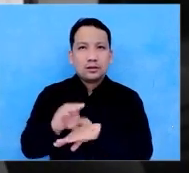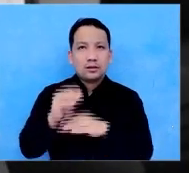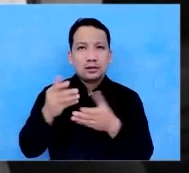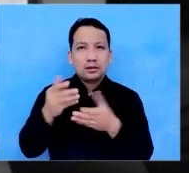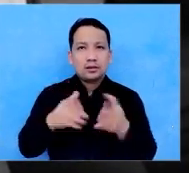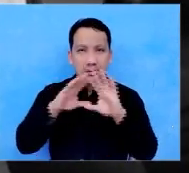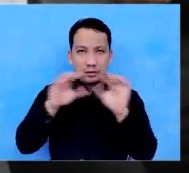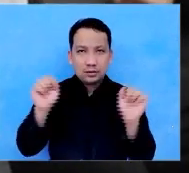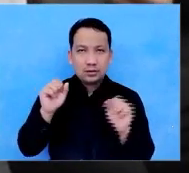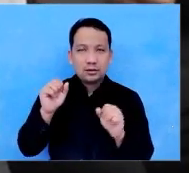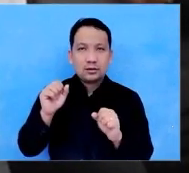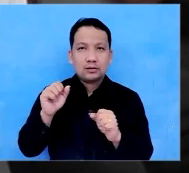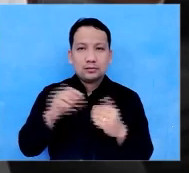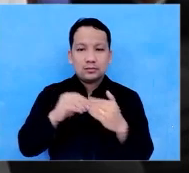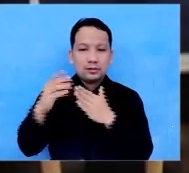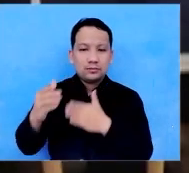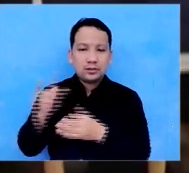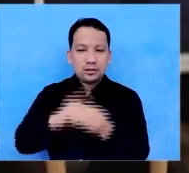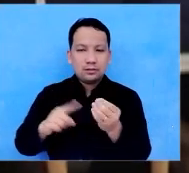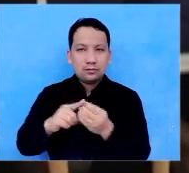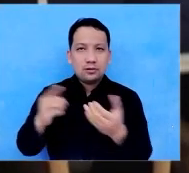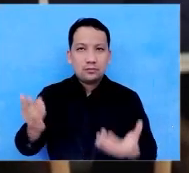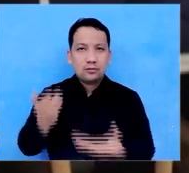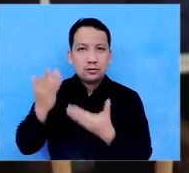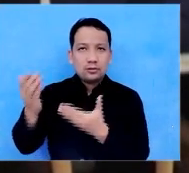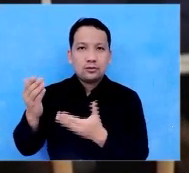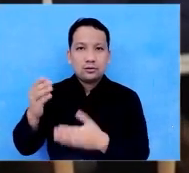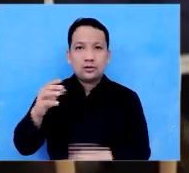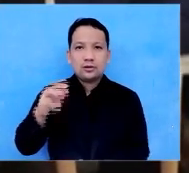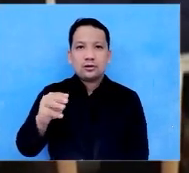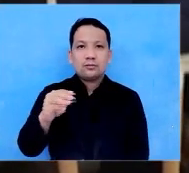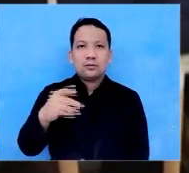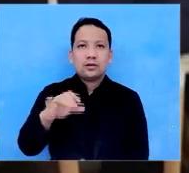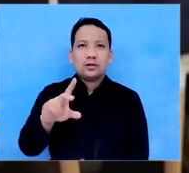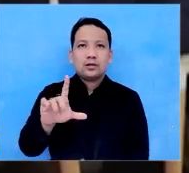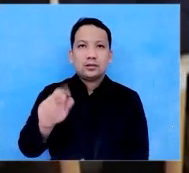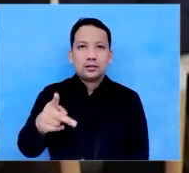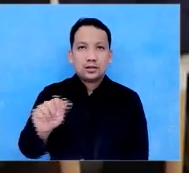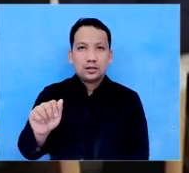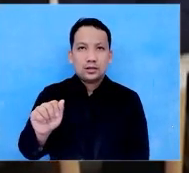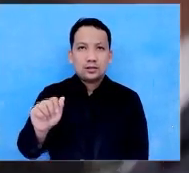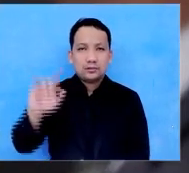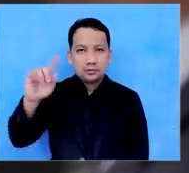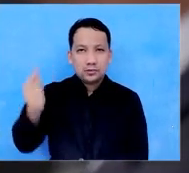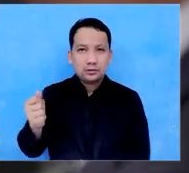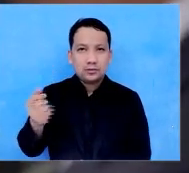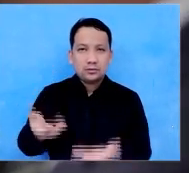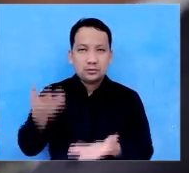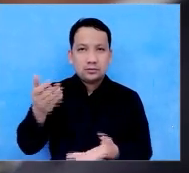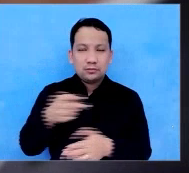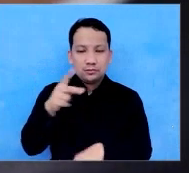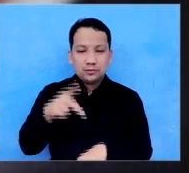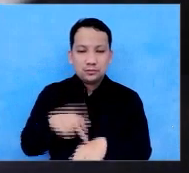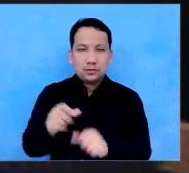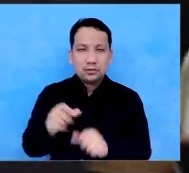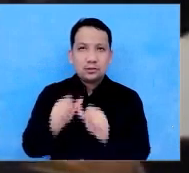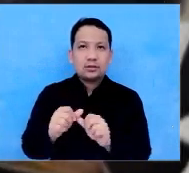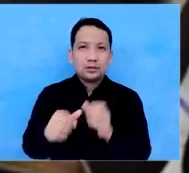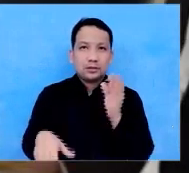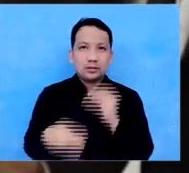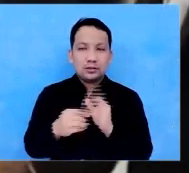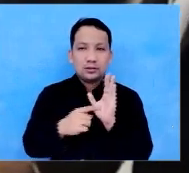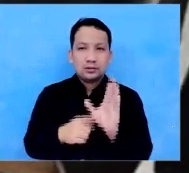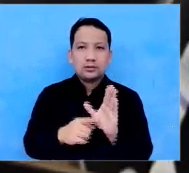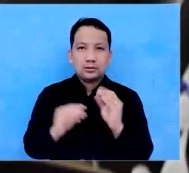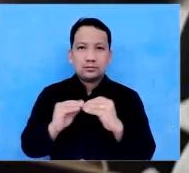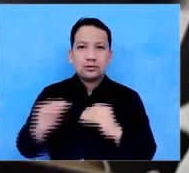ang iba pang leader ukol sa panukalang Maharlika Investment Funds ng Pilipinas. Nauna nang inihayag ni PBBM na patuloy ang